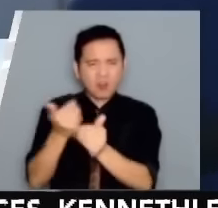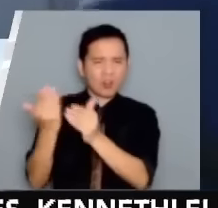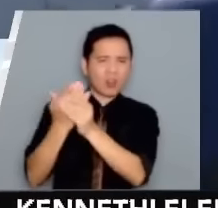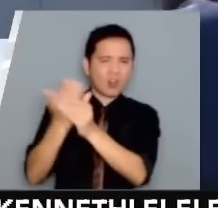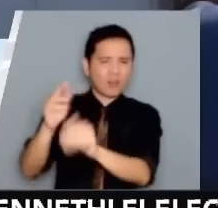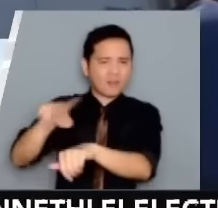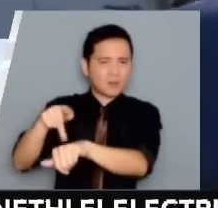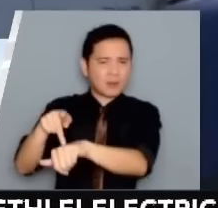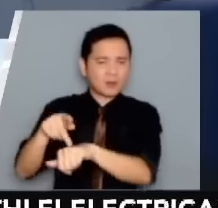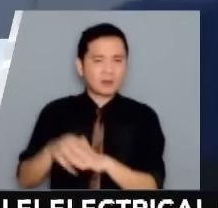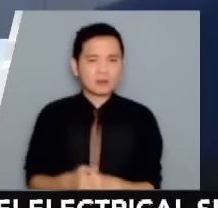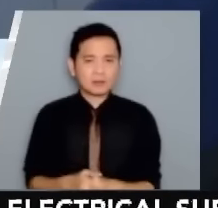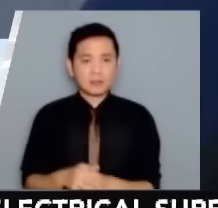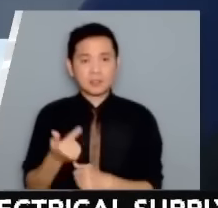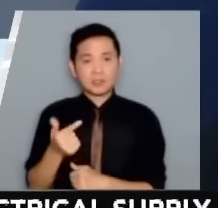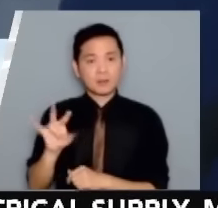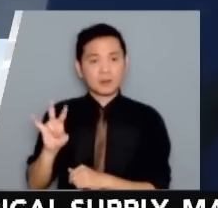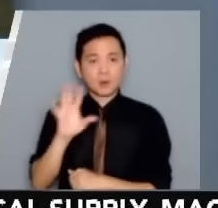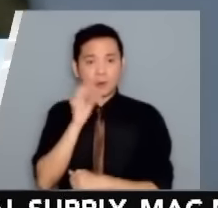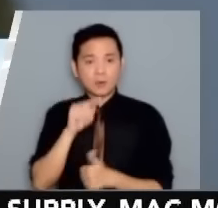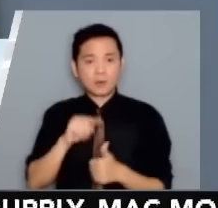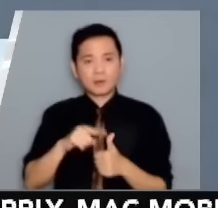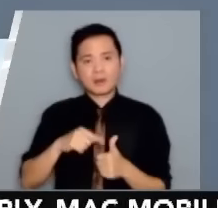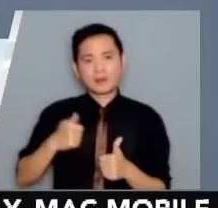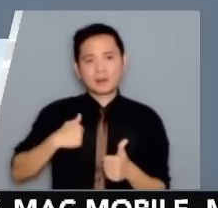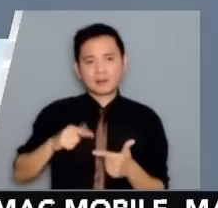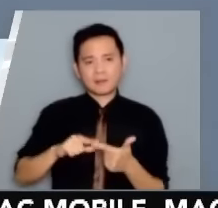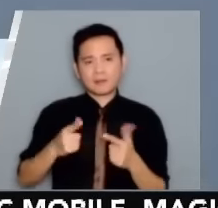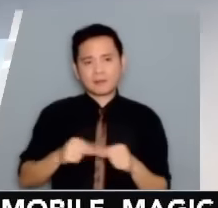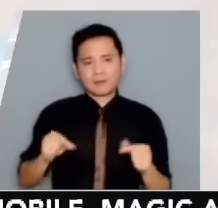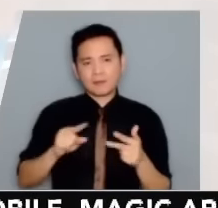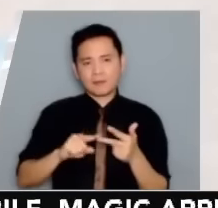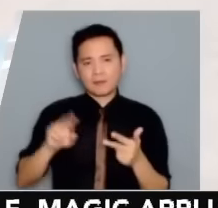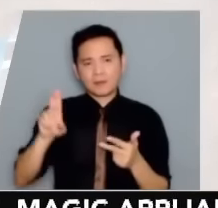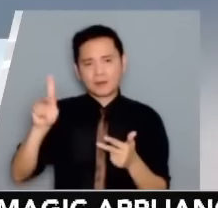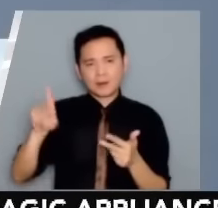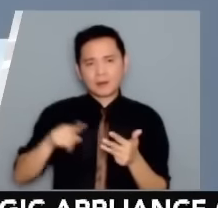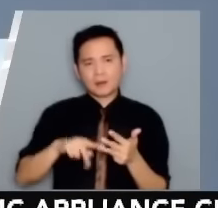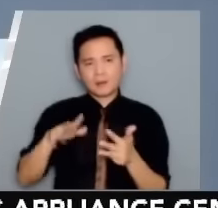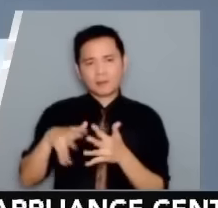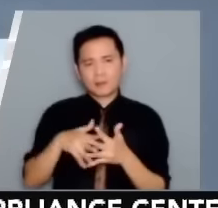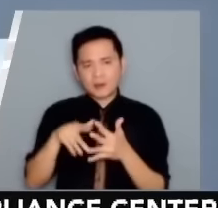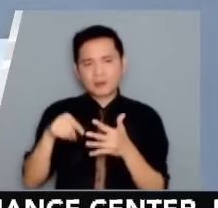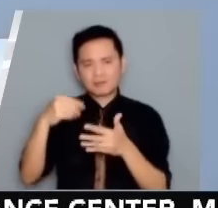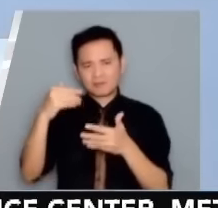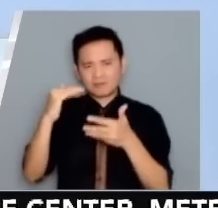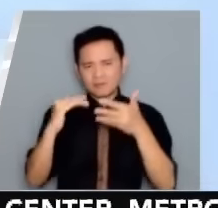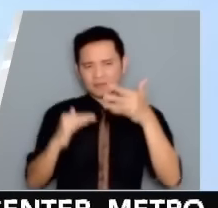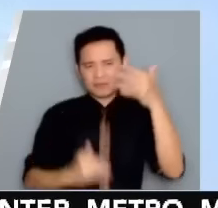France Germany Italy Japan United Kingdom America at European